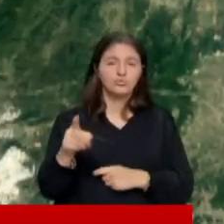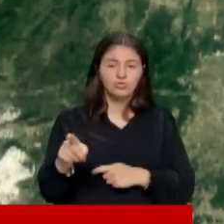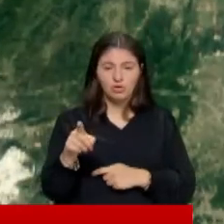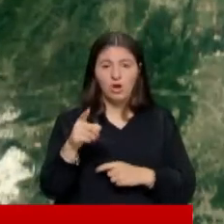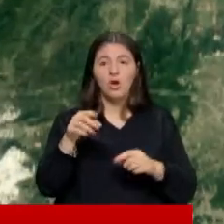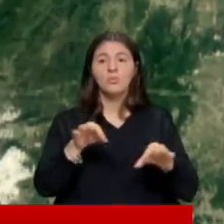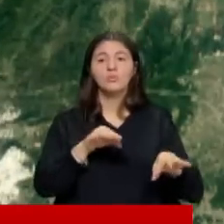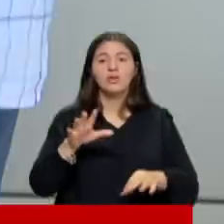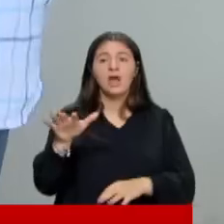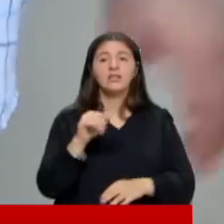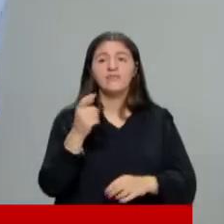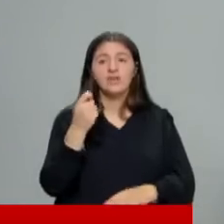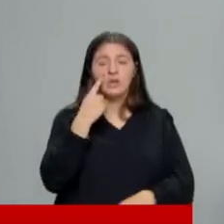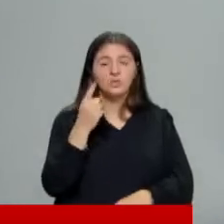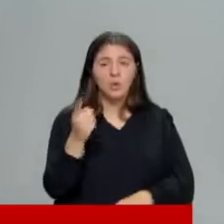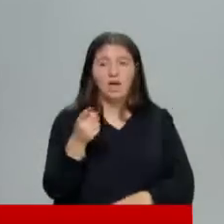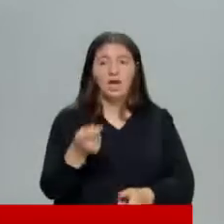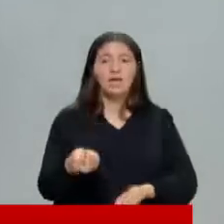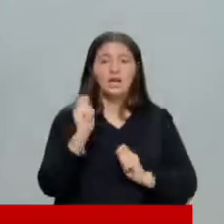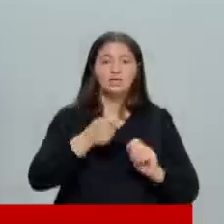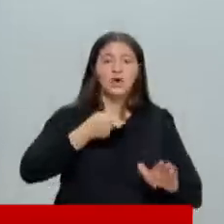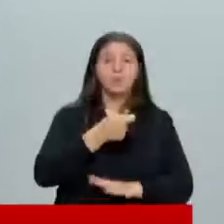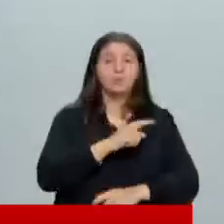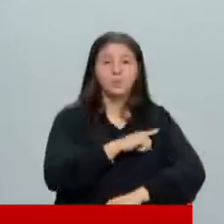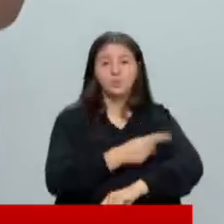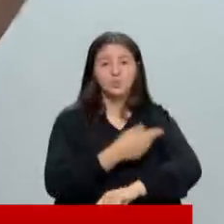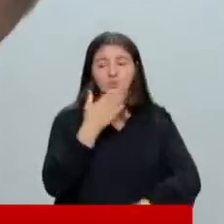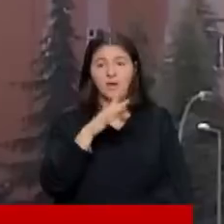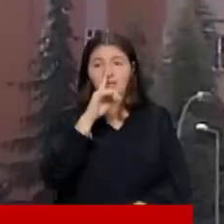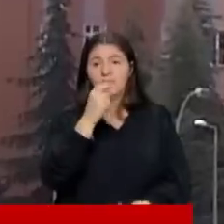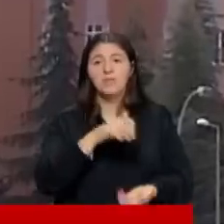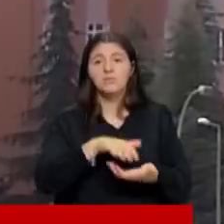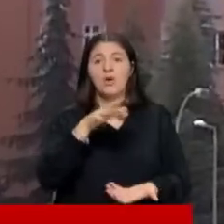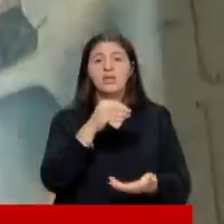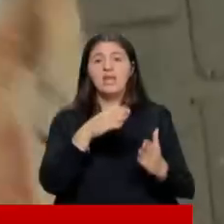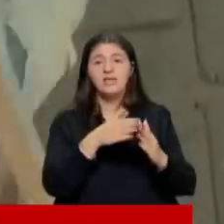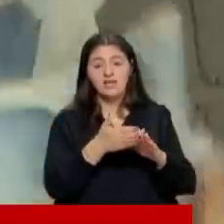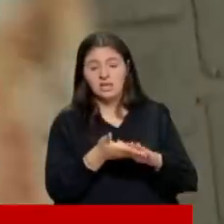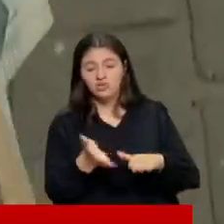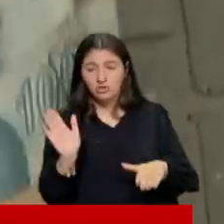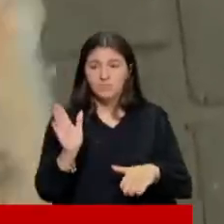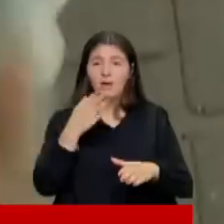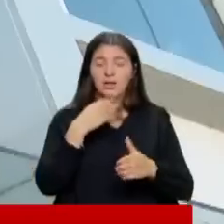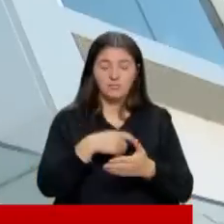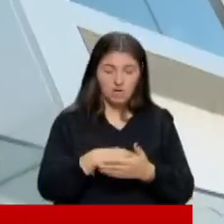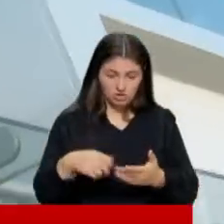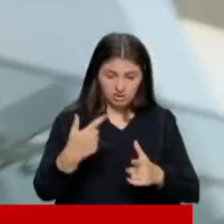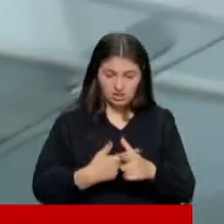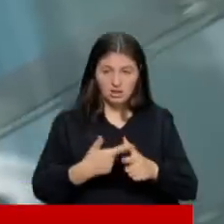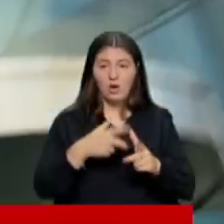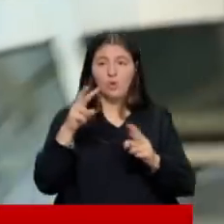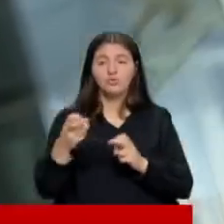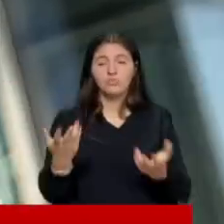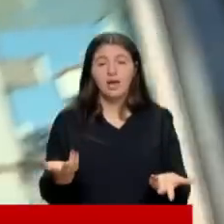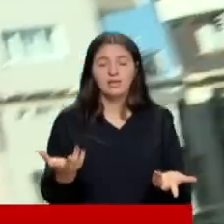müteahhitlerden aldıkları fiyatlara göre kredi çekip ödeme güçleri yok tek birikimleri olan evlerinden ayrılıp emekli maaşları ile kiraya